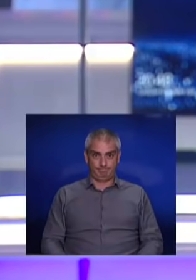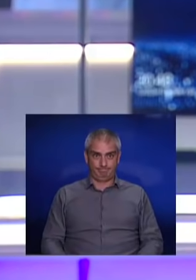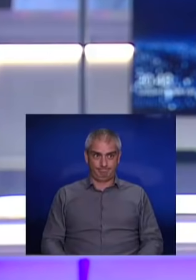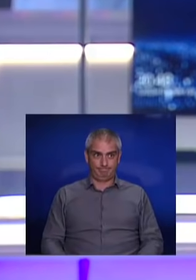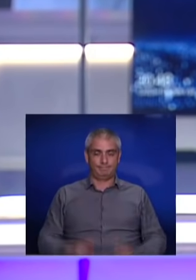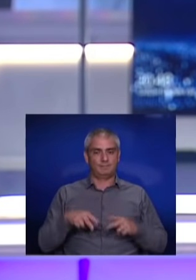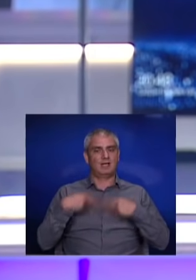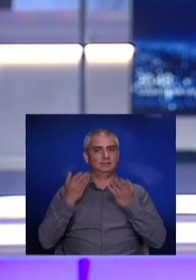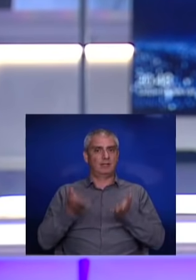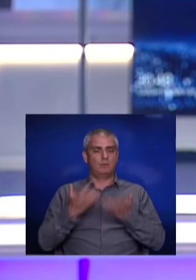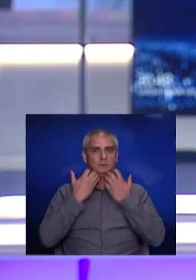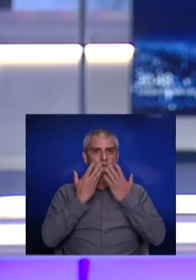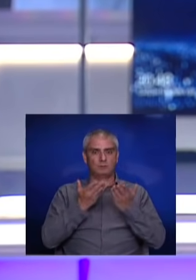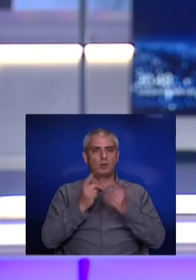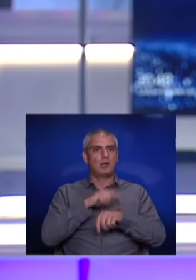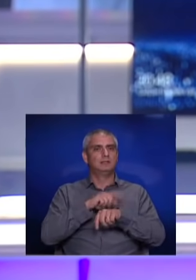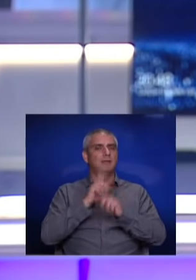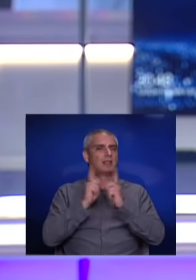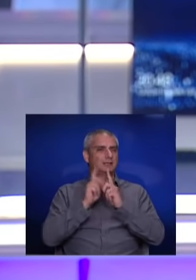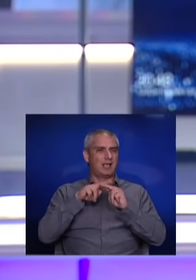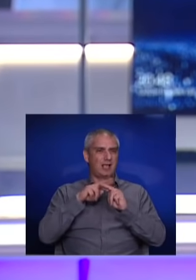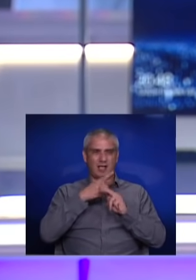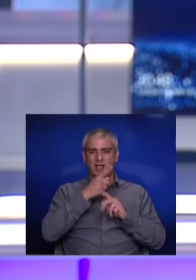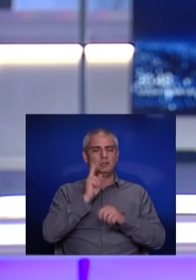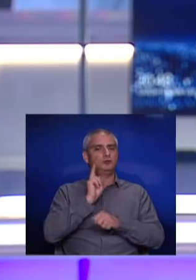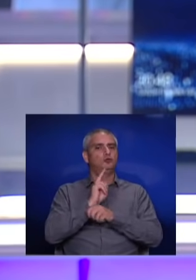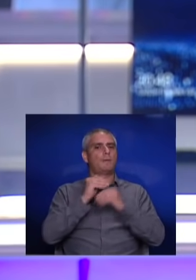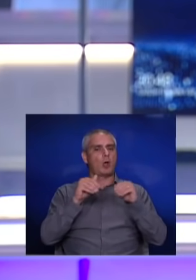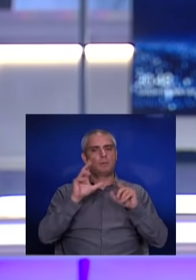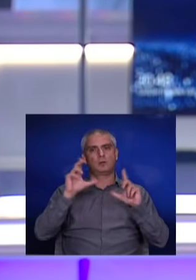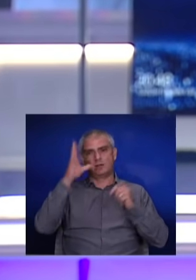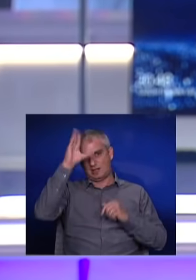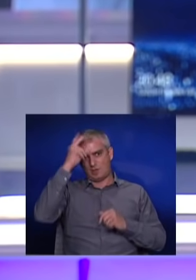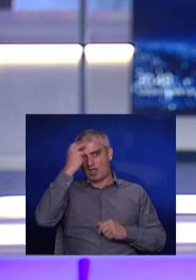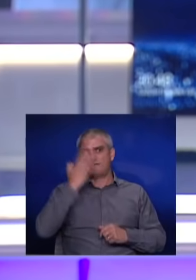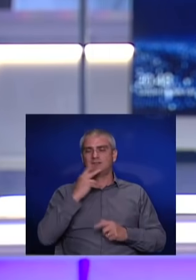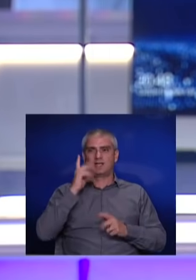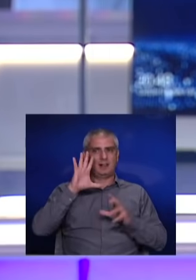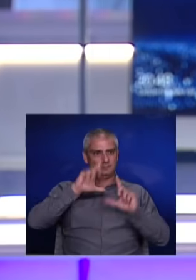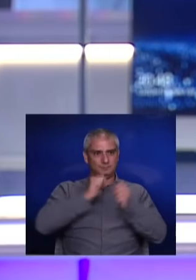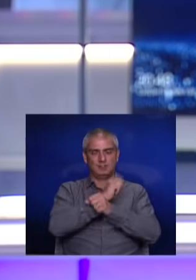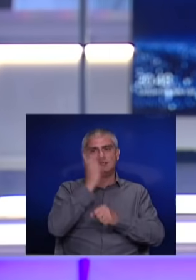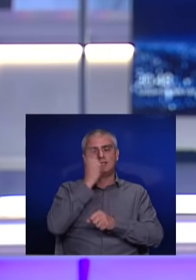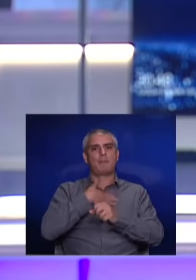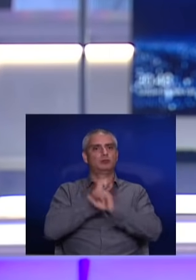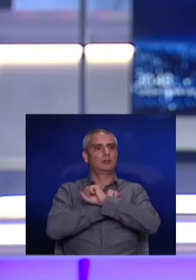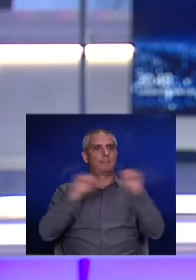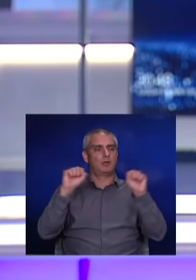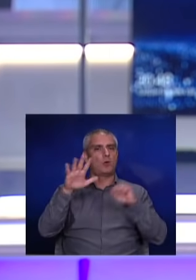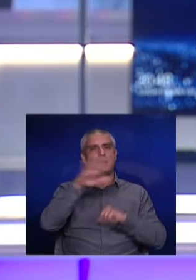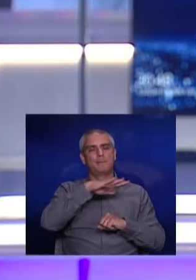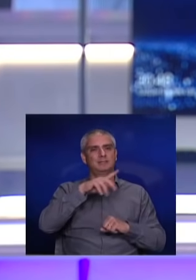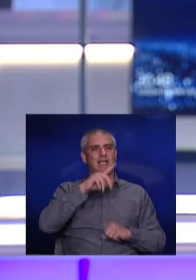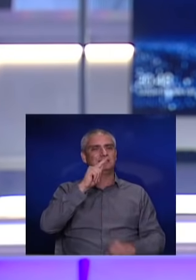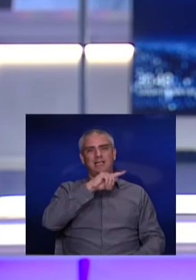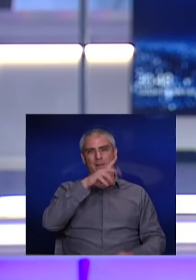בחזרה לכאן עם הסיפור הזה, זמן קצר אחרי מבצע שומר החומות, נעצר ערבי ישראלי שאיים לעשות פיגוע במתחם זאפה בפארק הירקון